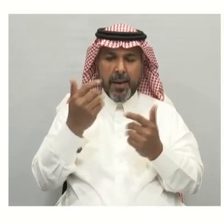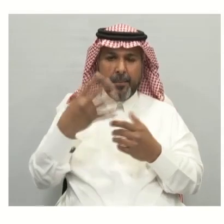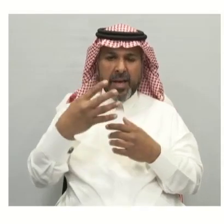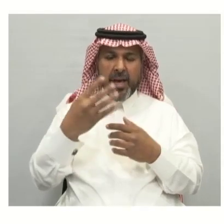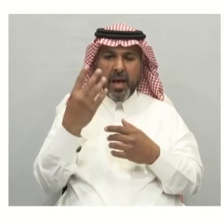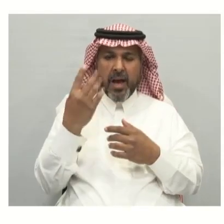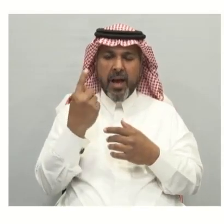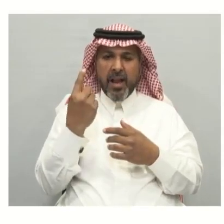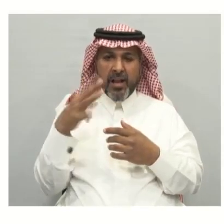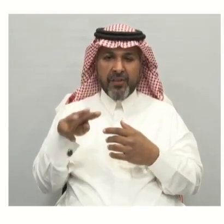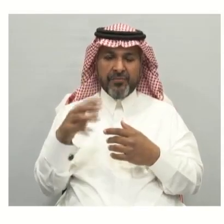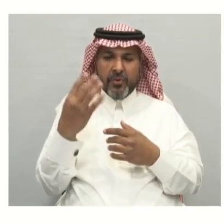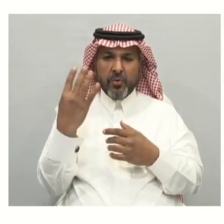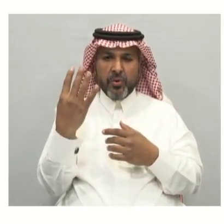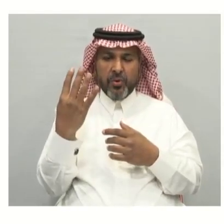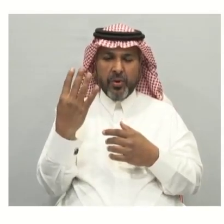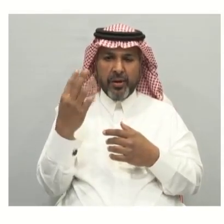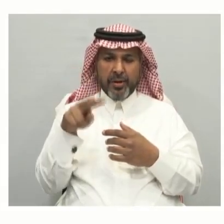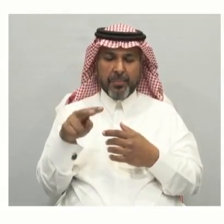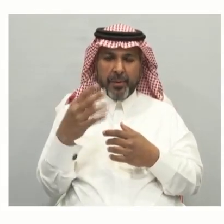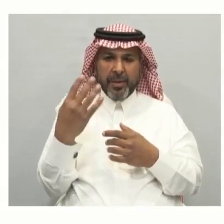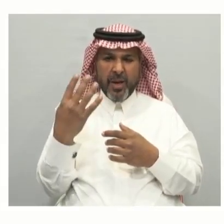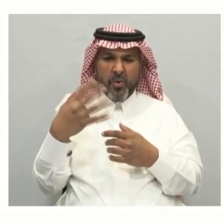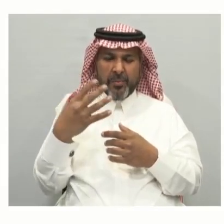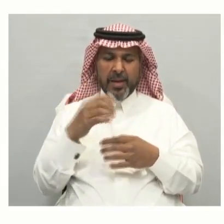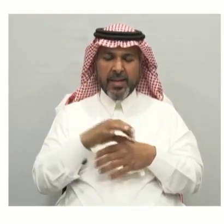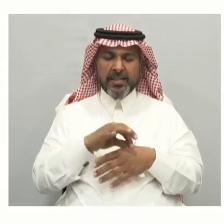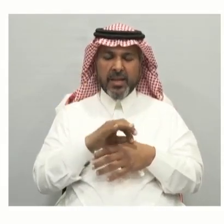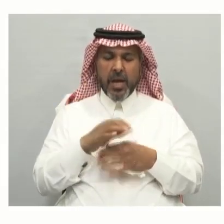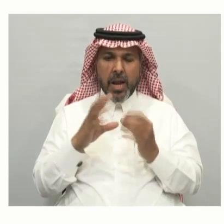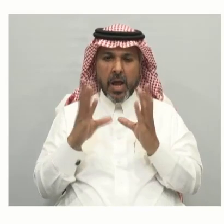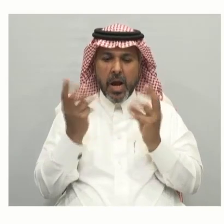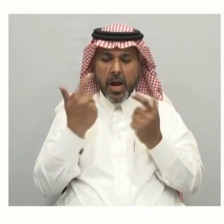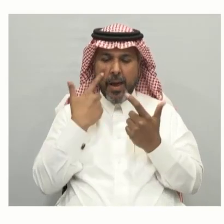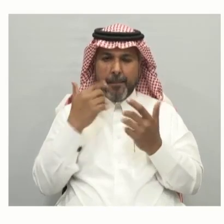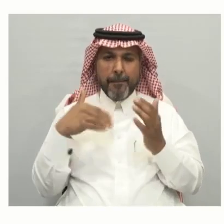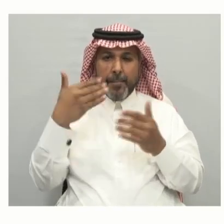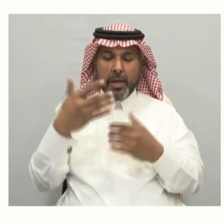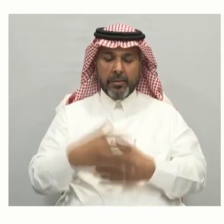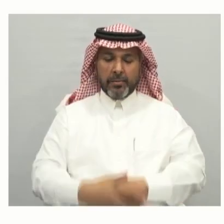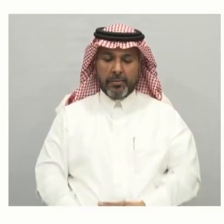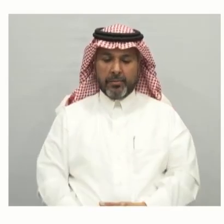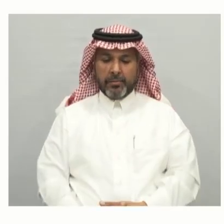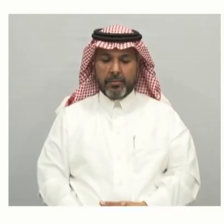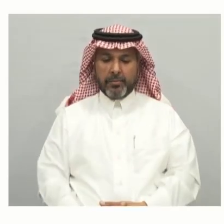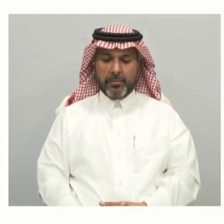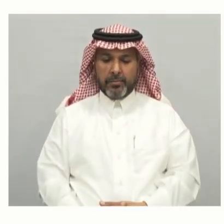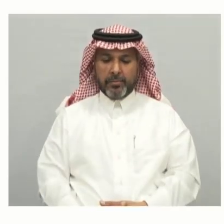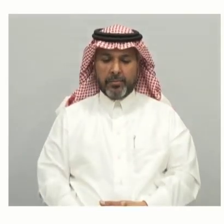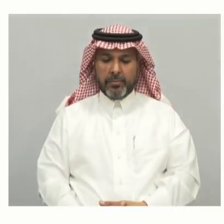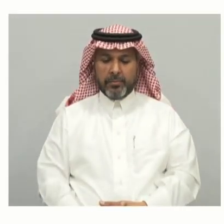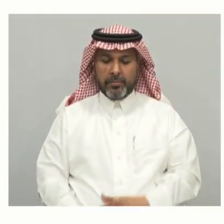هجريه هنا عام 1440 هجريه كم يصبح تقريبا عدد السكان